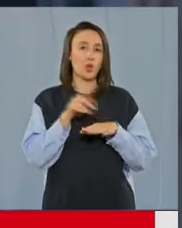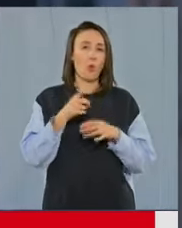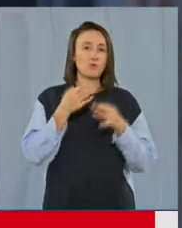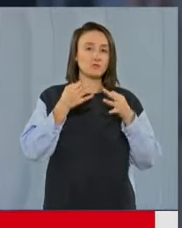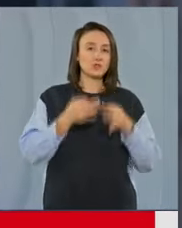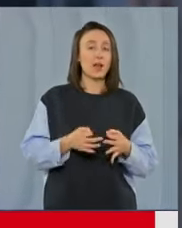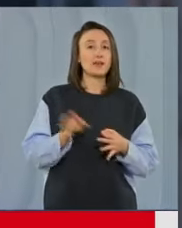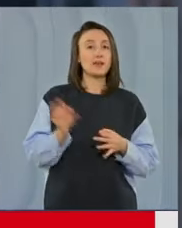oficialii europeni.